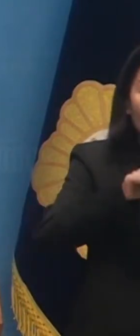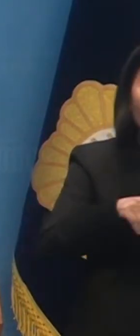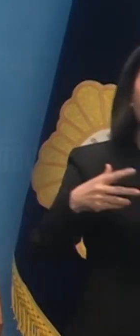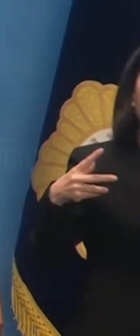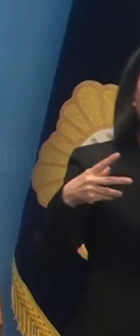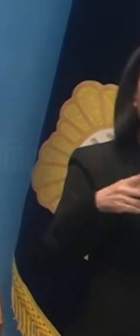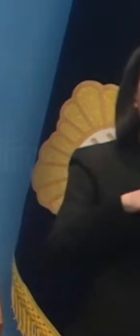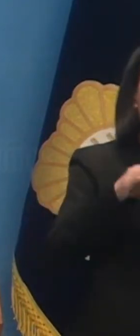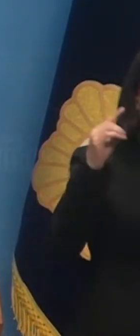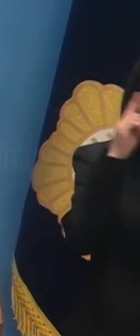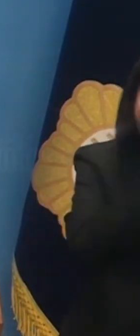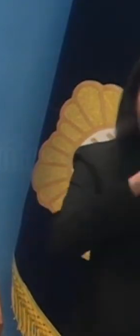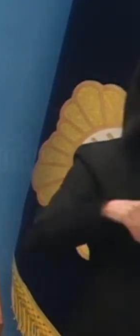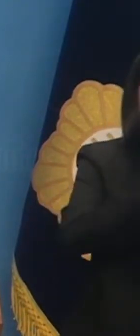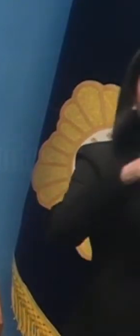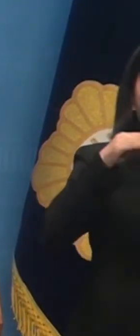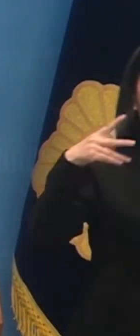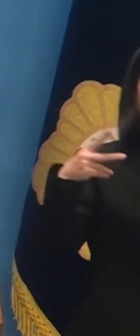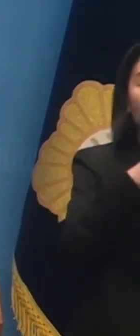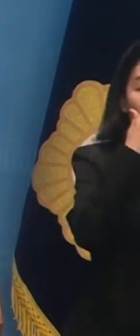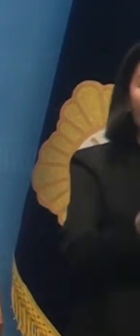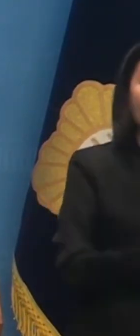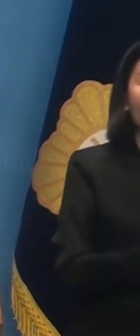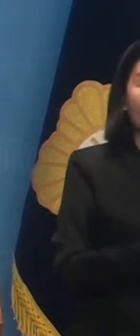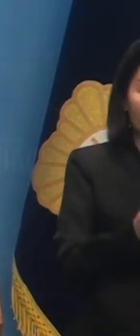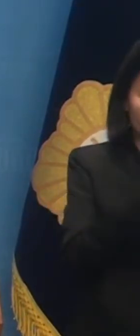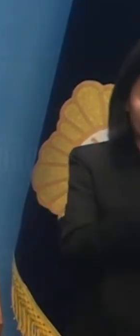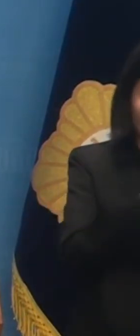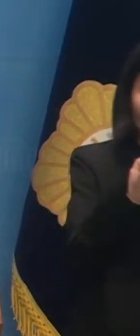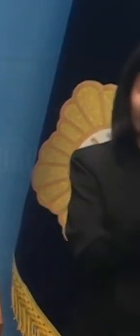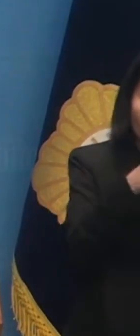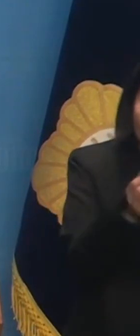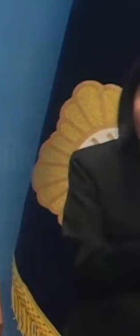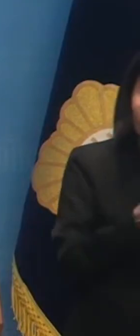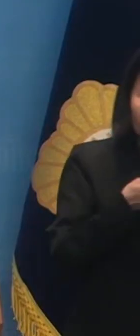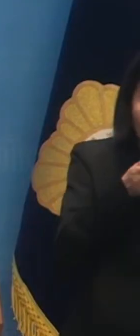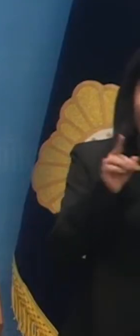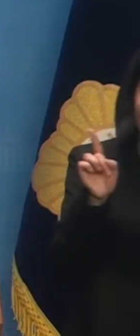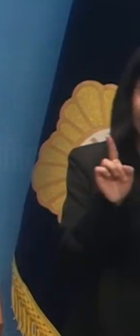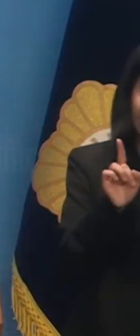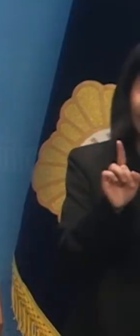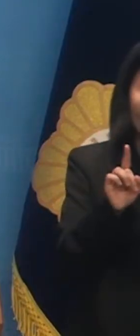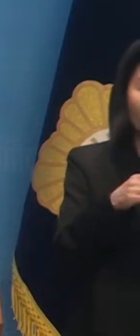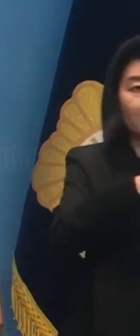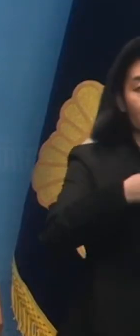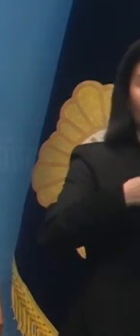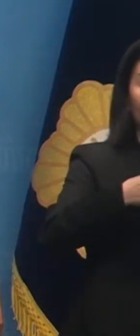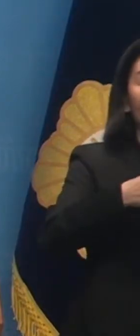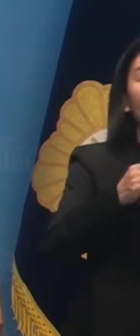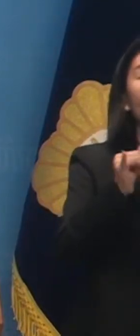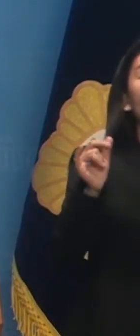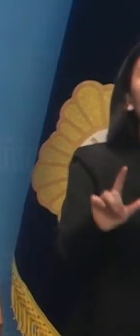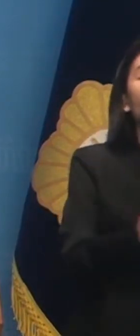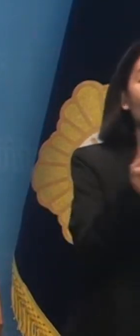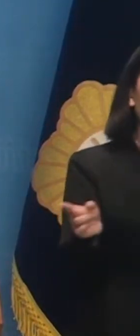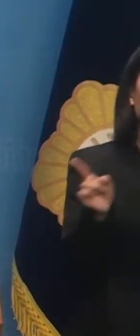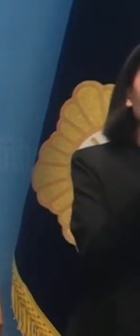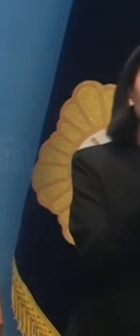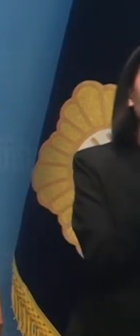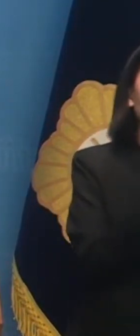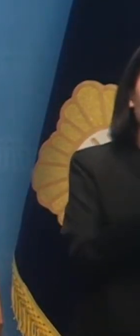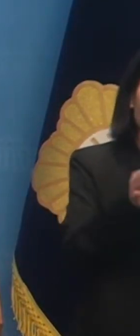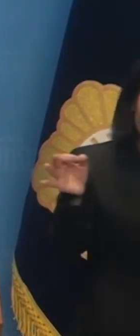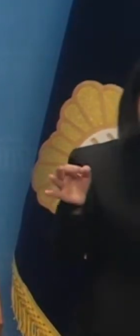이에 기본소득당은 민생회복 최우선 정책으로 민생회복지원금을 제안드립니다.